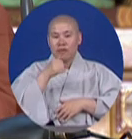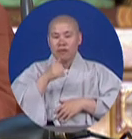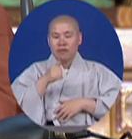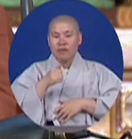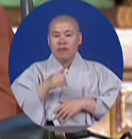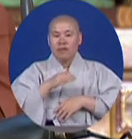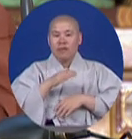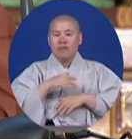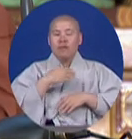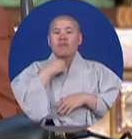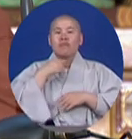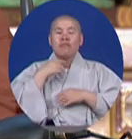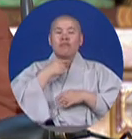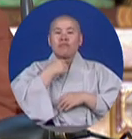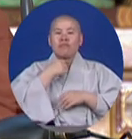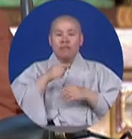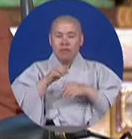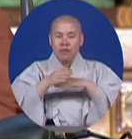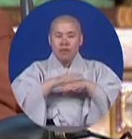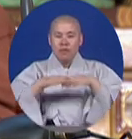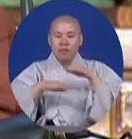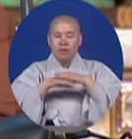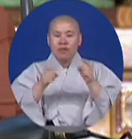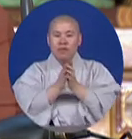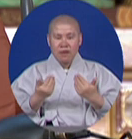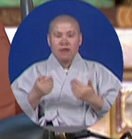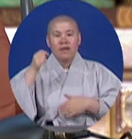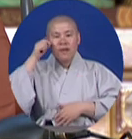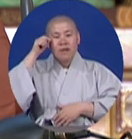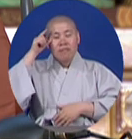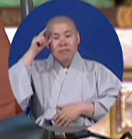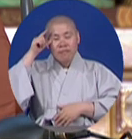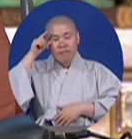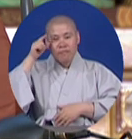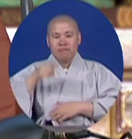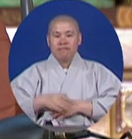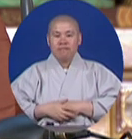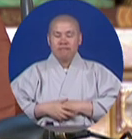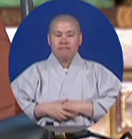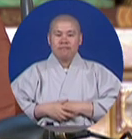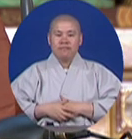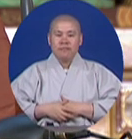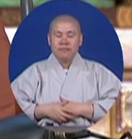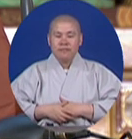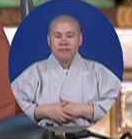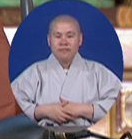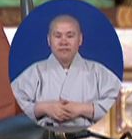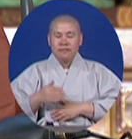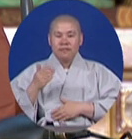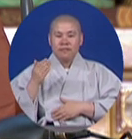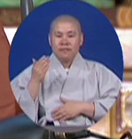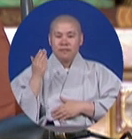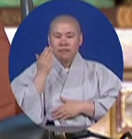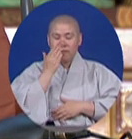손은 매니까 목과 손이 다를 거 아니에요. 숨이 다 진다면은 목도 손도 그냥 없는